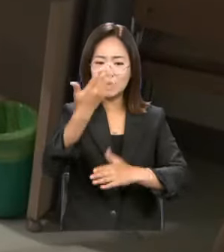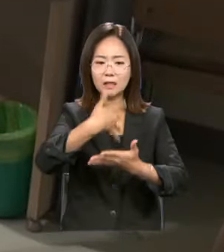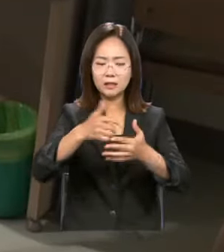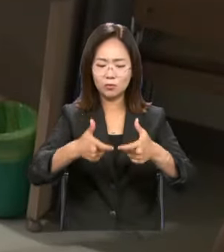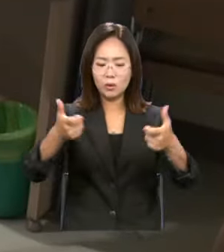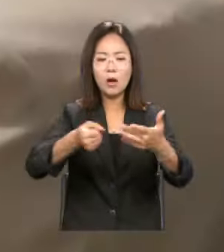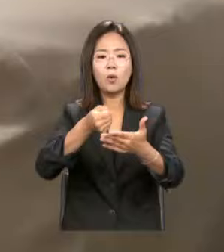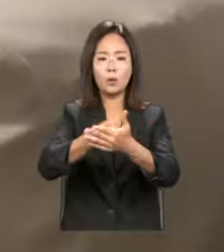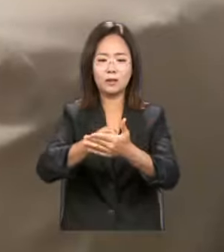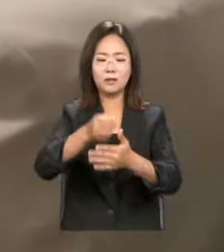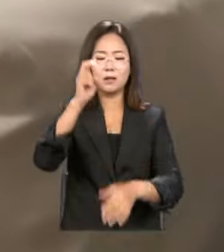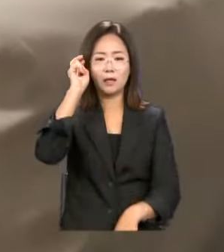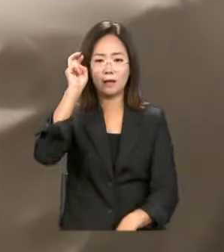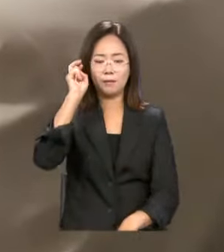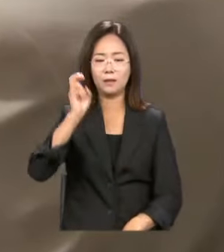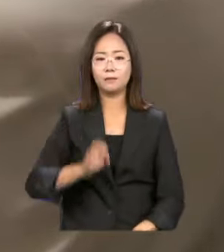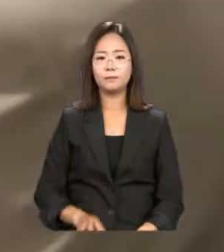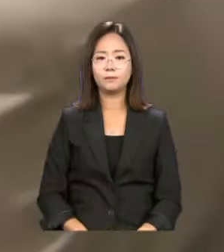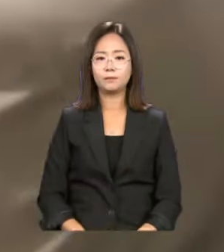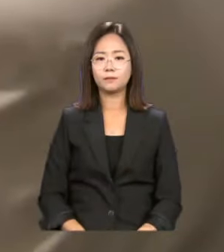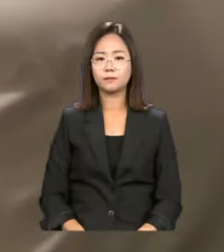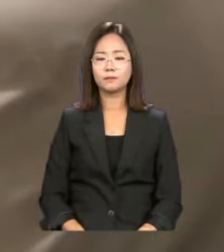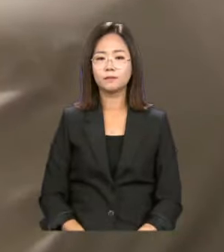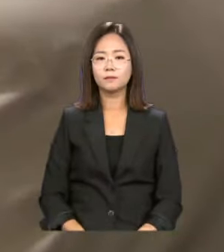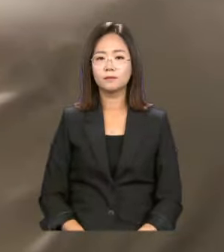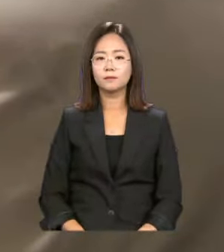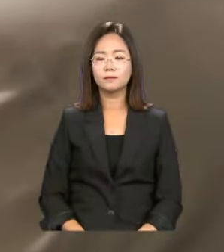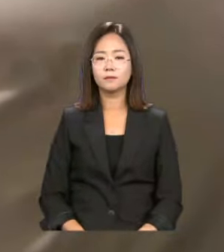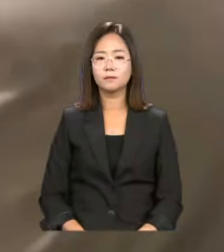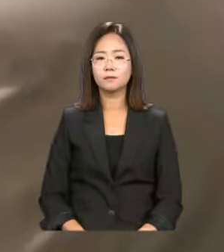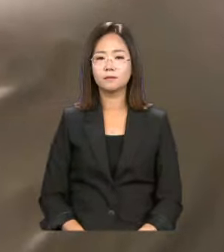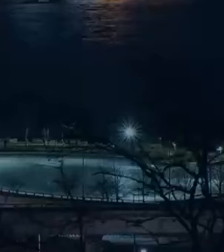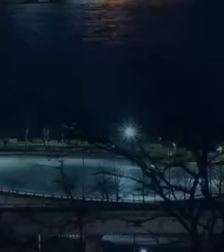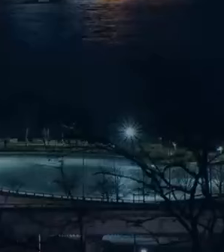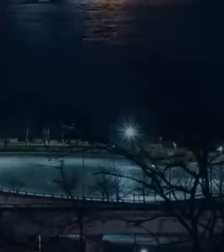확정될 전망입니다 MBN 뉴스 장동건